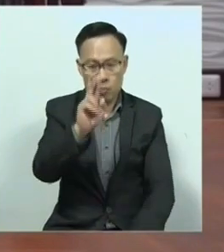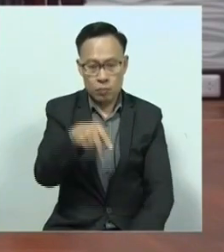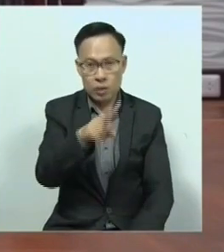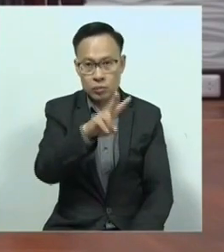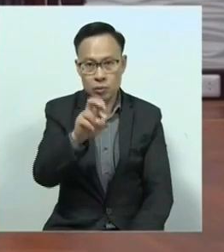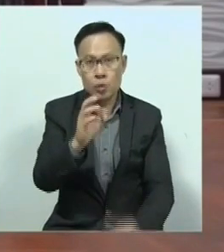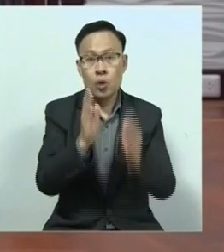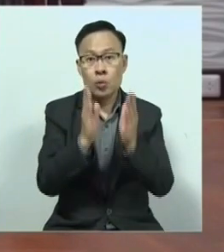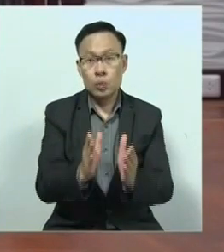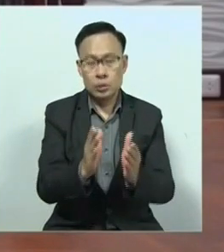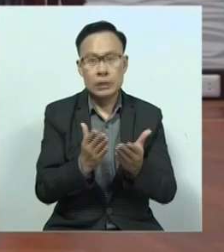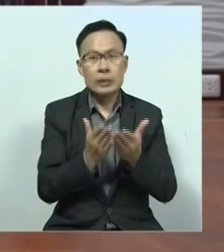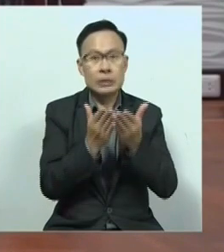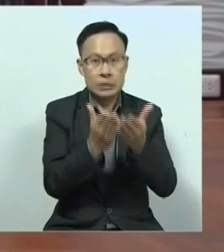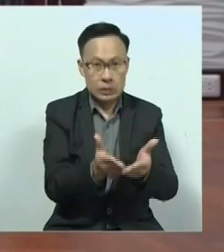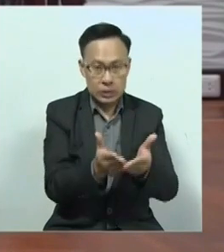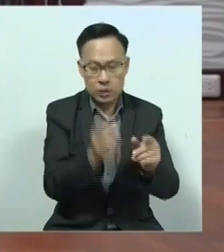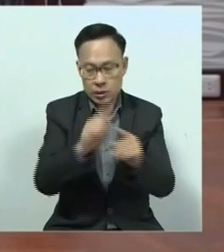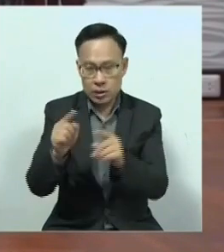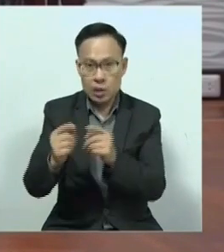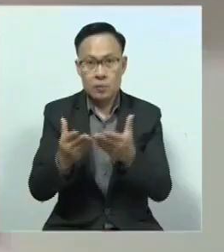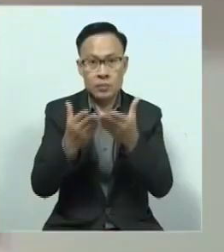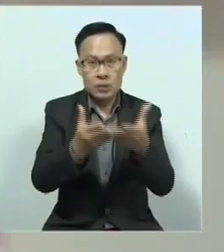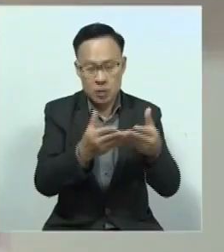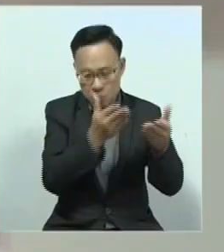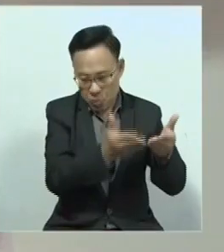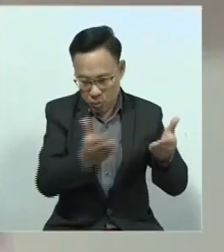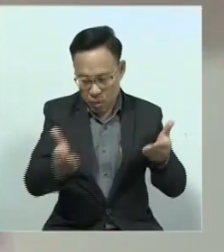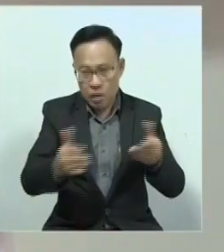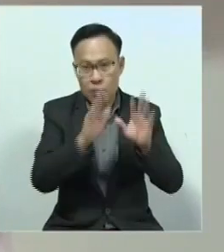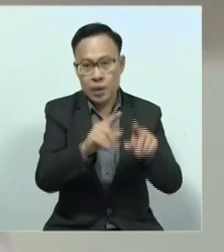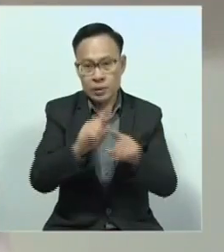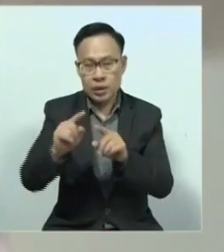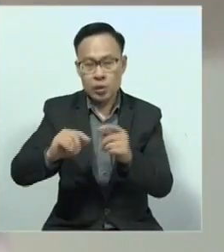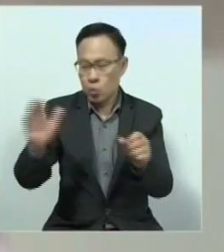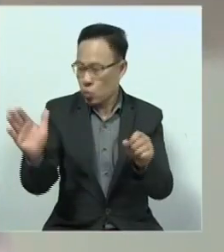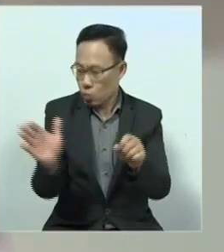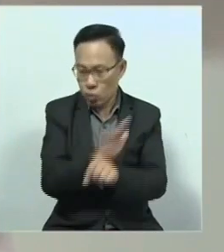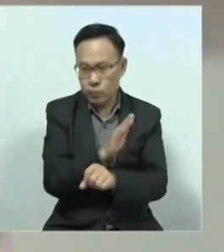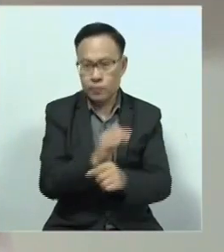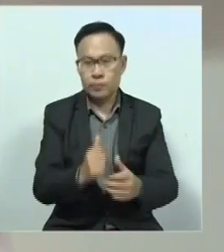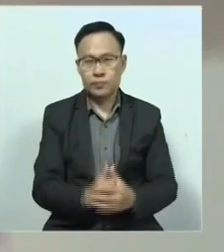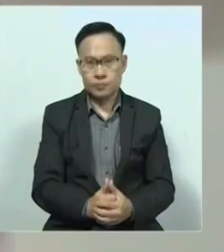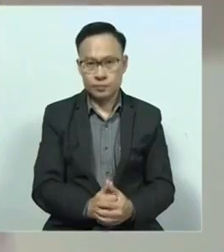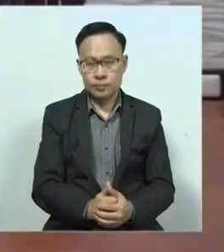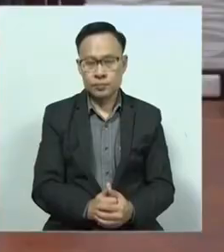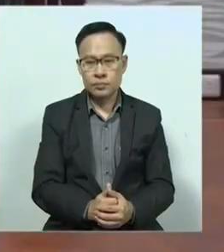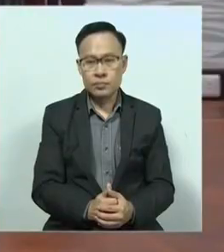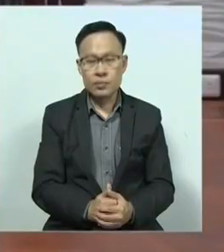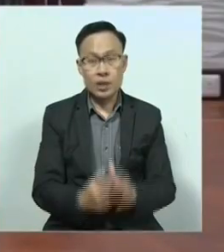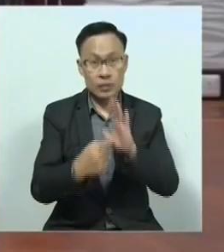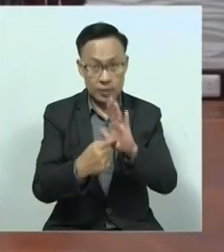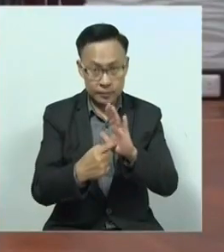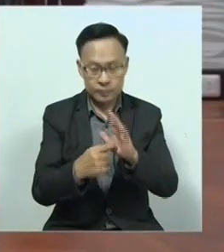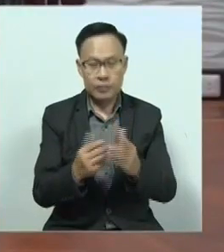เรือที่ใช้เนี่ยเราจะใช้เรือพระนางเนี่ยทุกลำที่มีอยู่ใช้ราชการได้เริ่มตั้ง